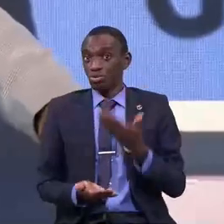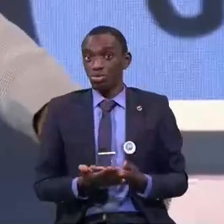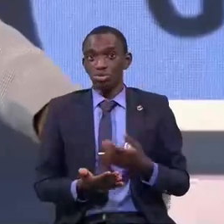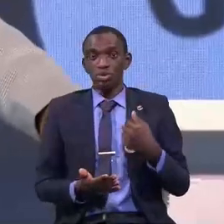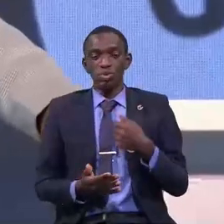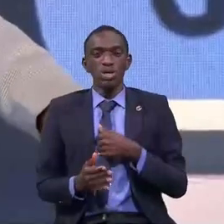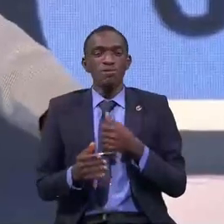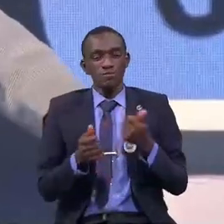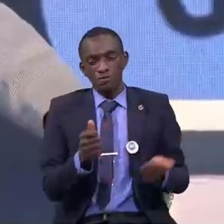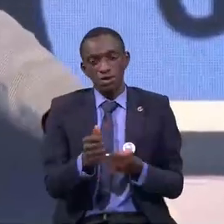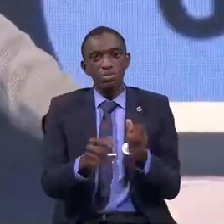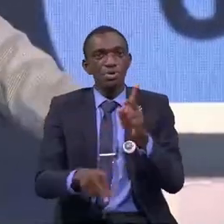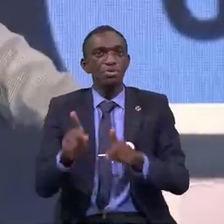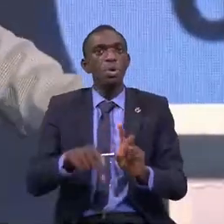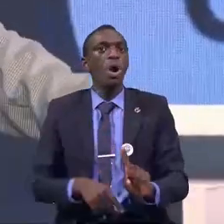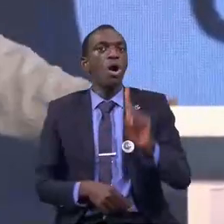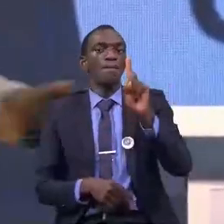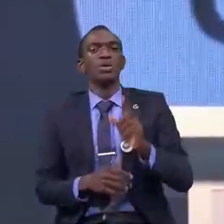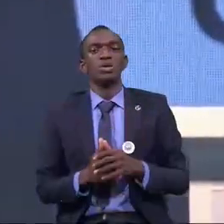C'est bon de faire le suivi de près.